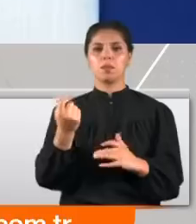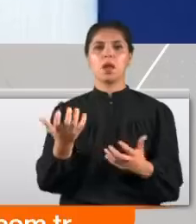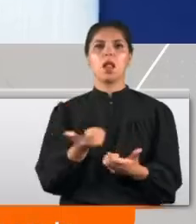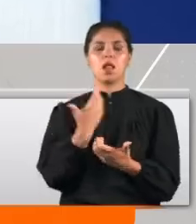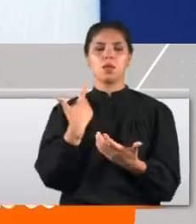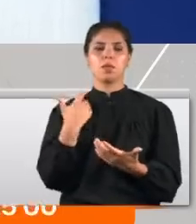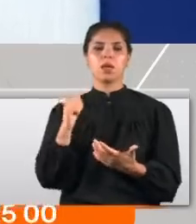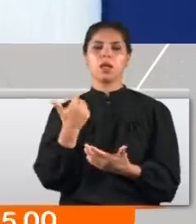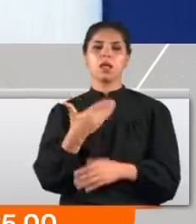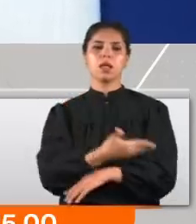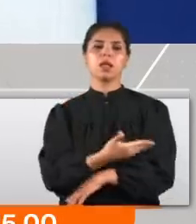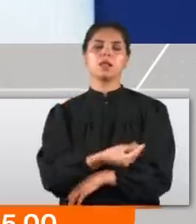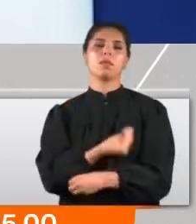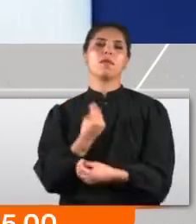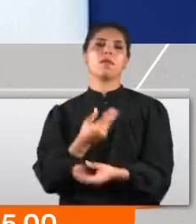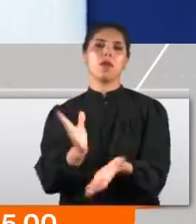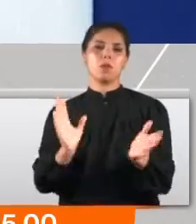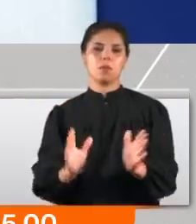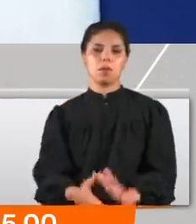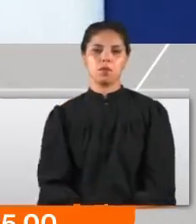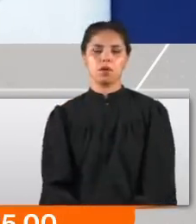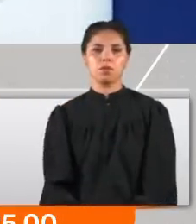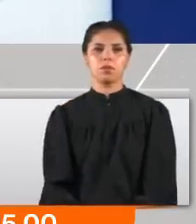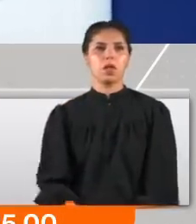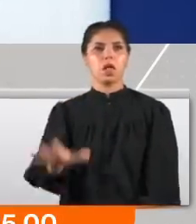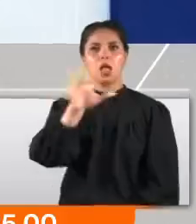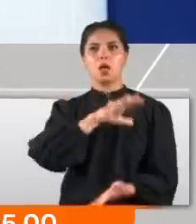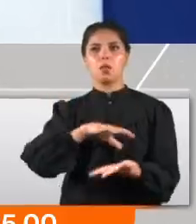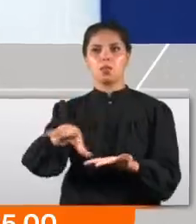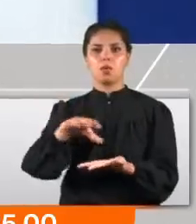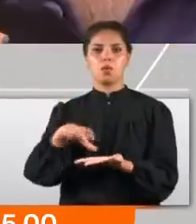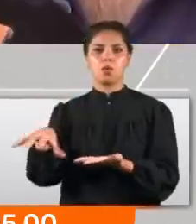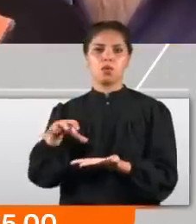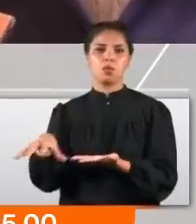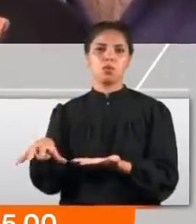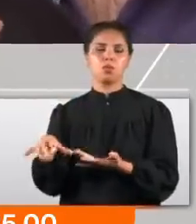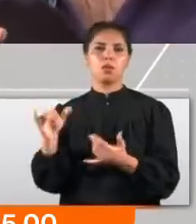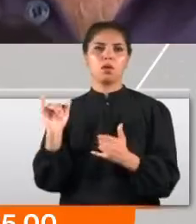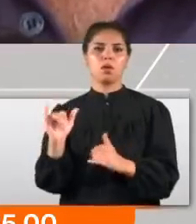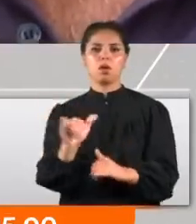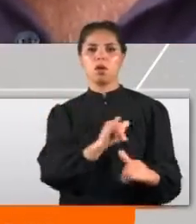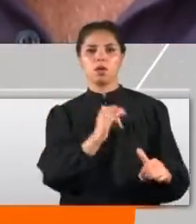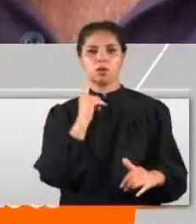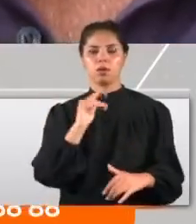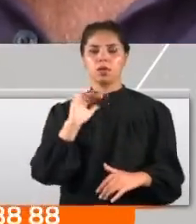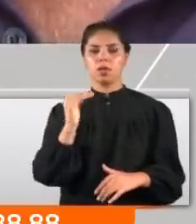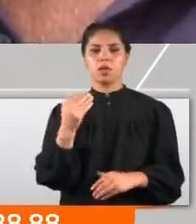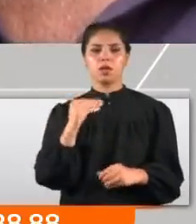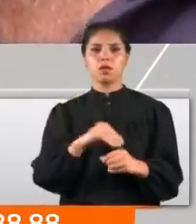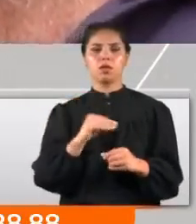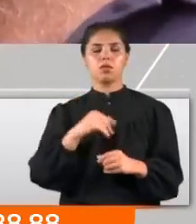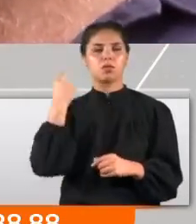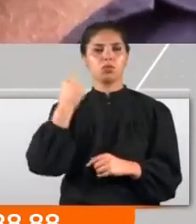da kaliteli hizmet maalesef her sektördeki gibi olmuyor. Vallahi bu taksicilerin düşündüğü